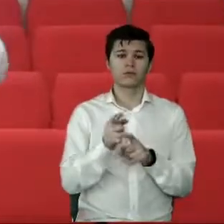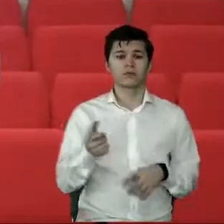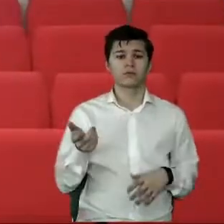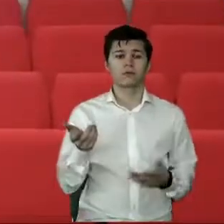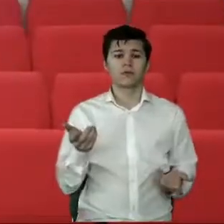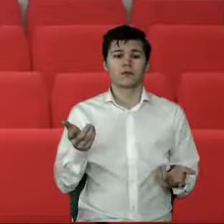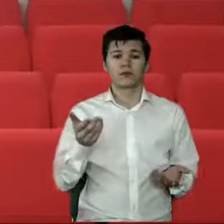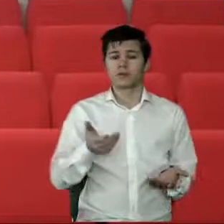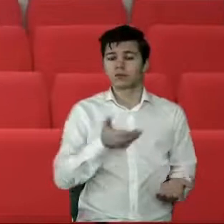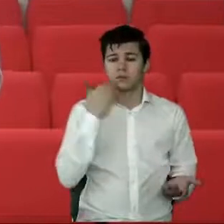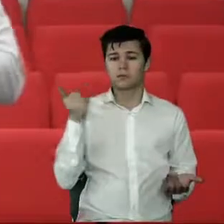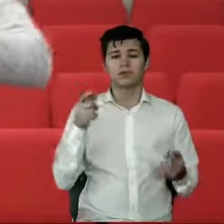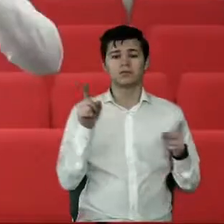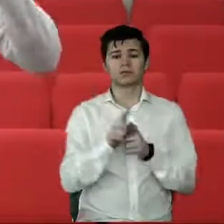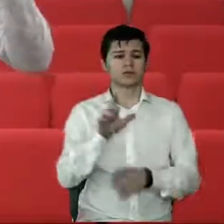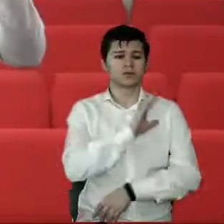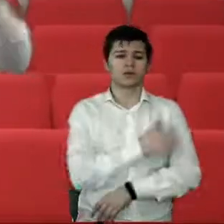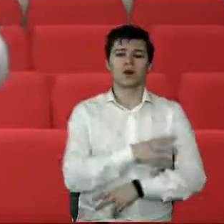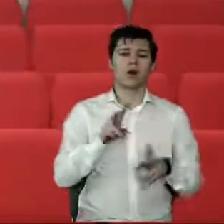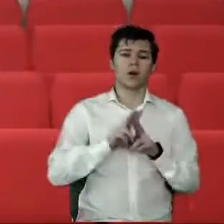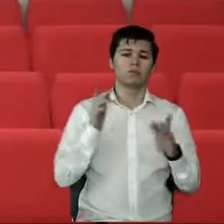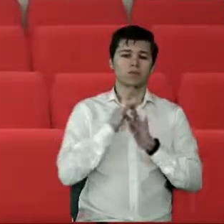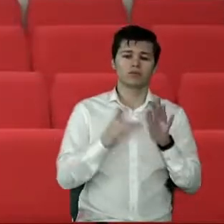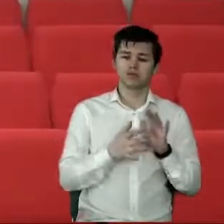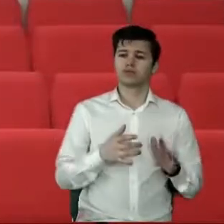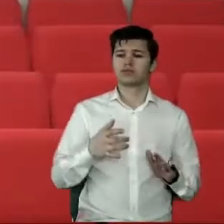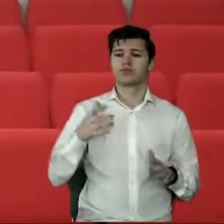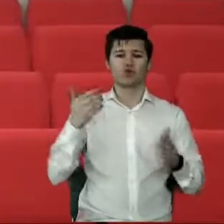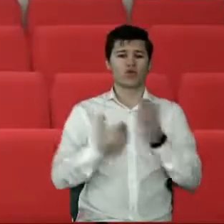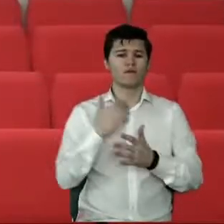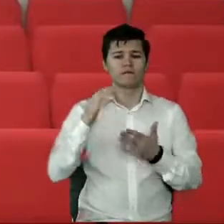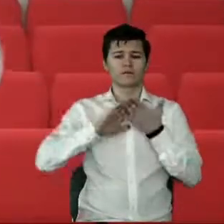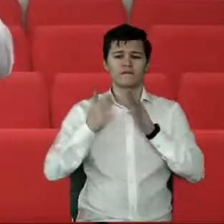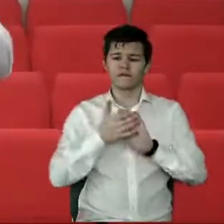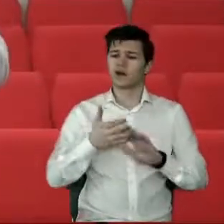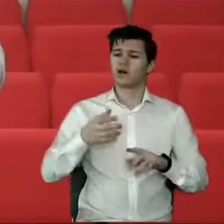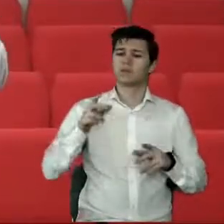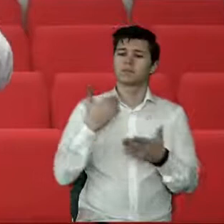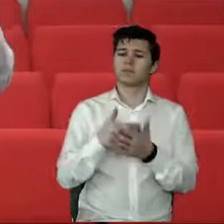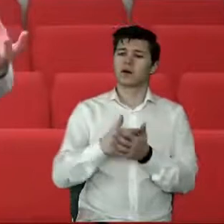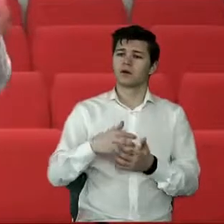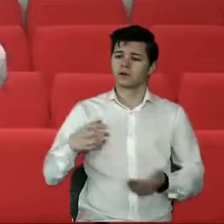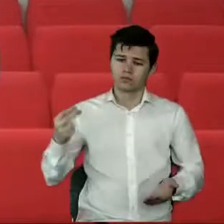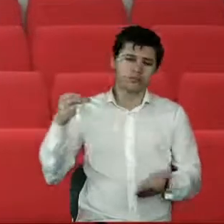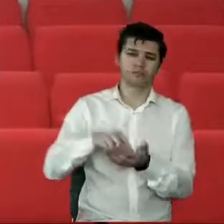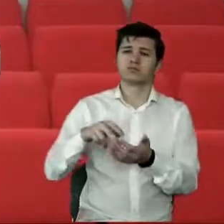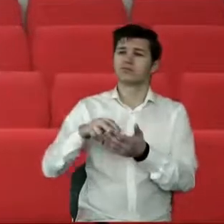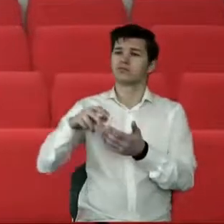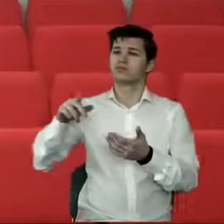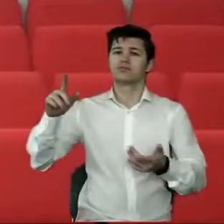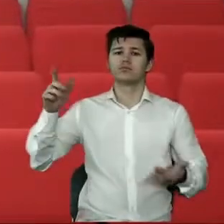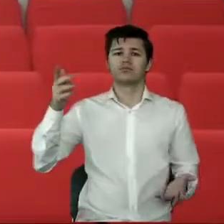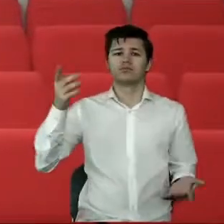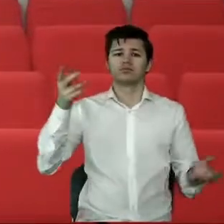и укрощает бури, или один человек встал, помолился и пошел дождь. Но есть много примеров, когда по молитве церкви, когда была засуха,